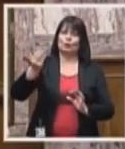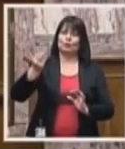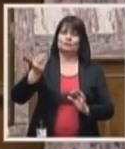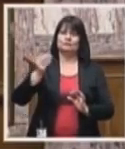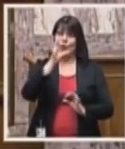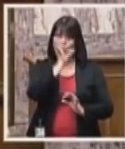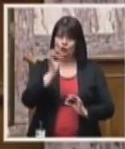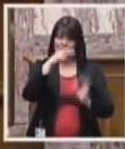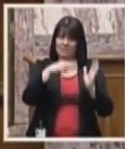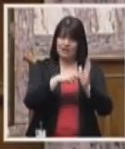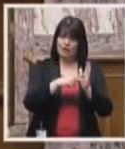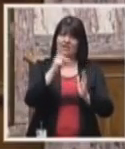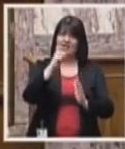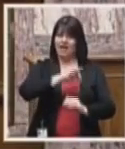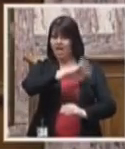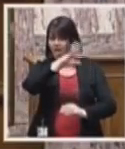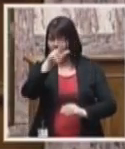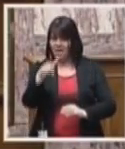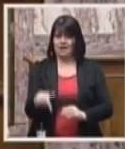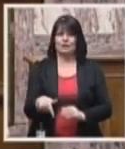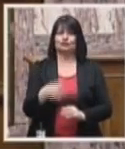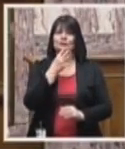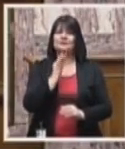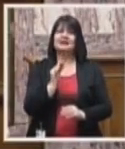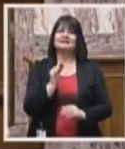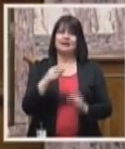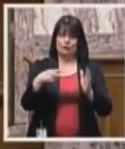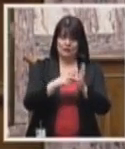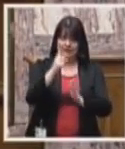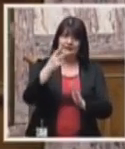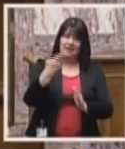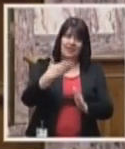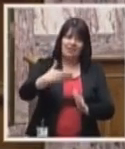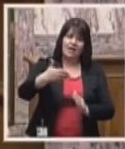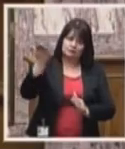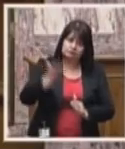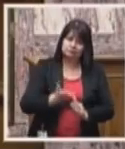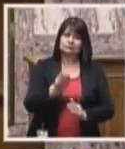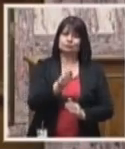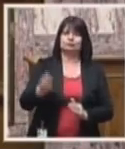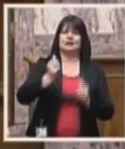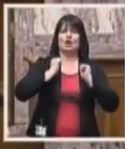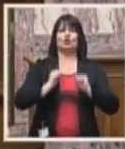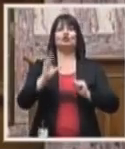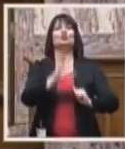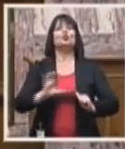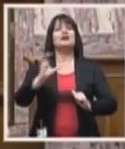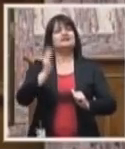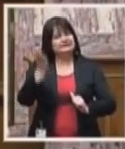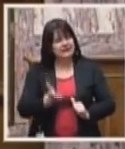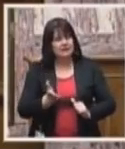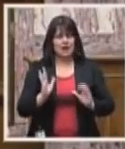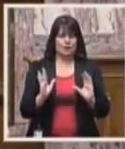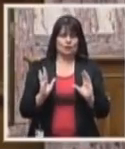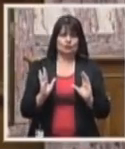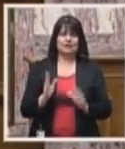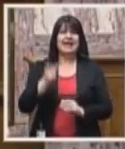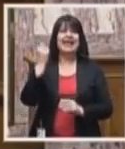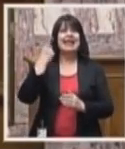2010. Δεν θα είχαμε θετικές προοπτικές για τον τουρισμό το 2011. Και η κριτική που μας ασκείται από εξωτερικό